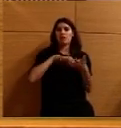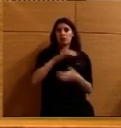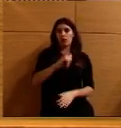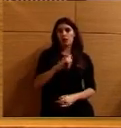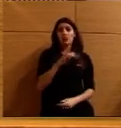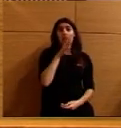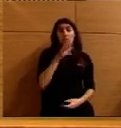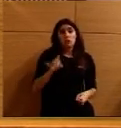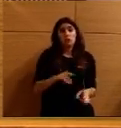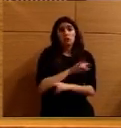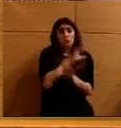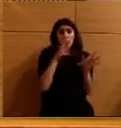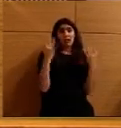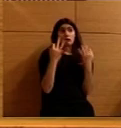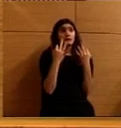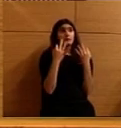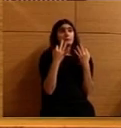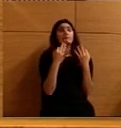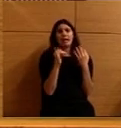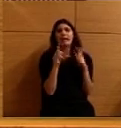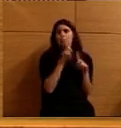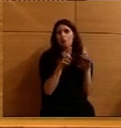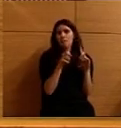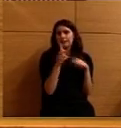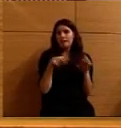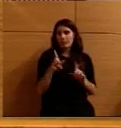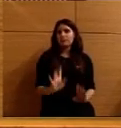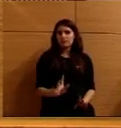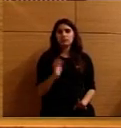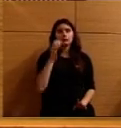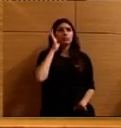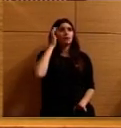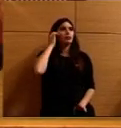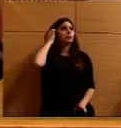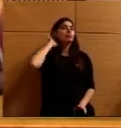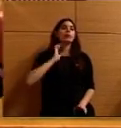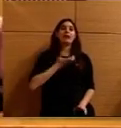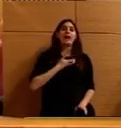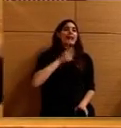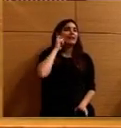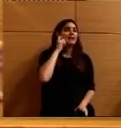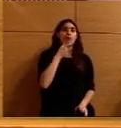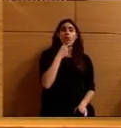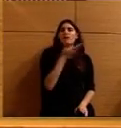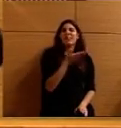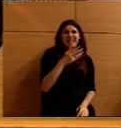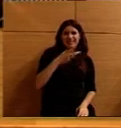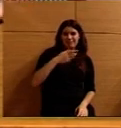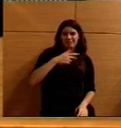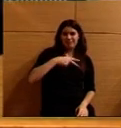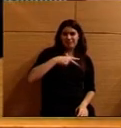Perquè, evidentment, n'hi ha dificultats, perquè, clar, l'alcaldessa de Pujol, dic l'exemple, n'hi ha més